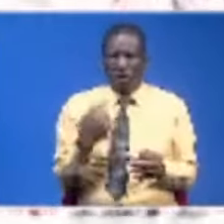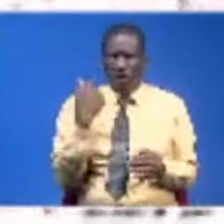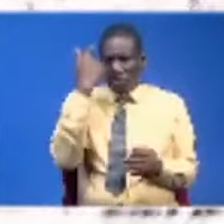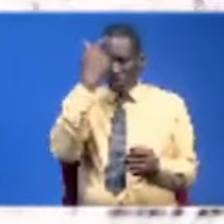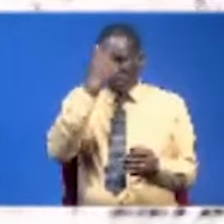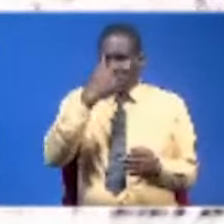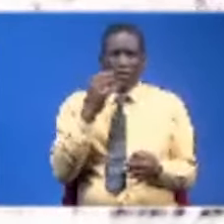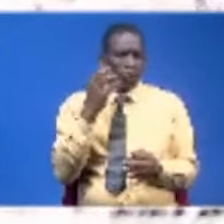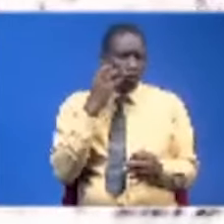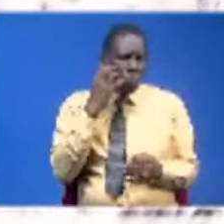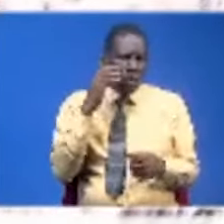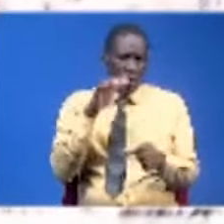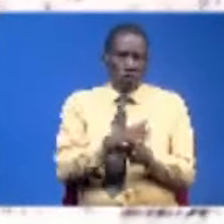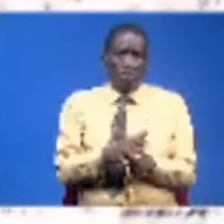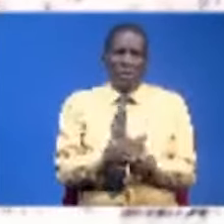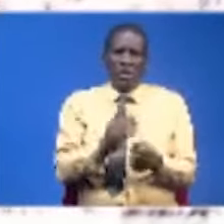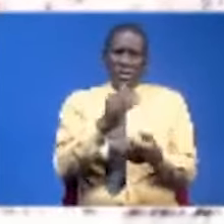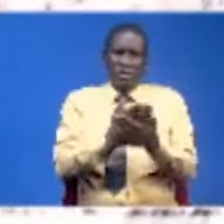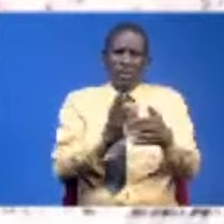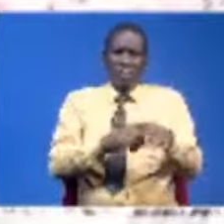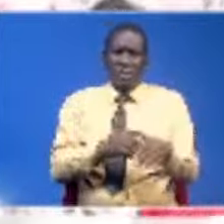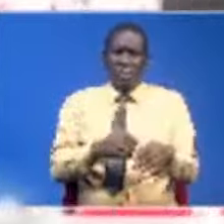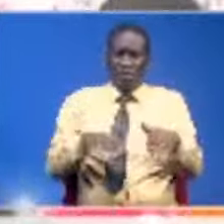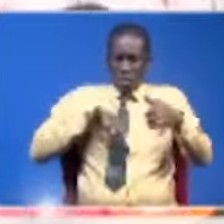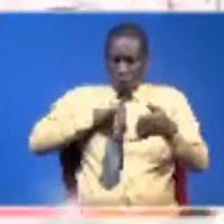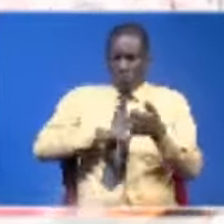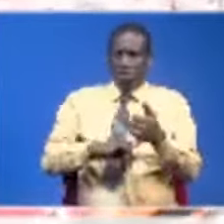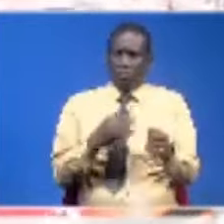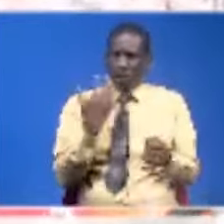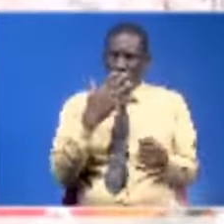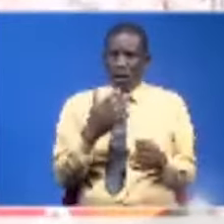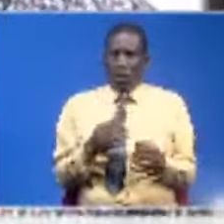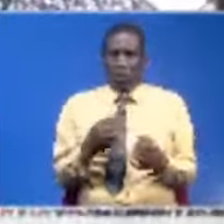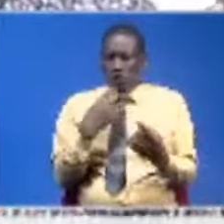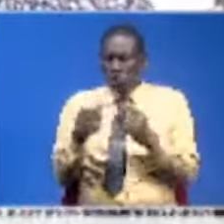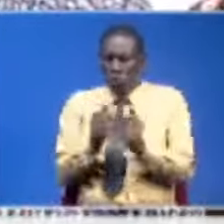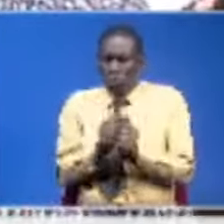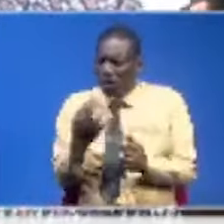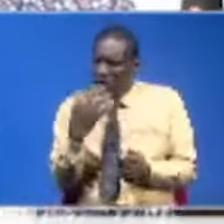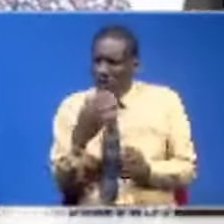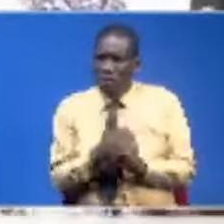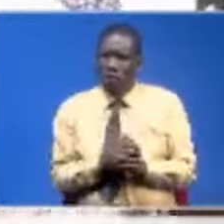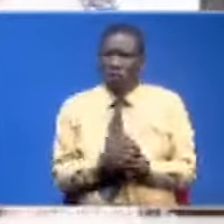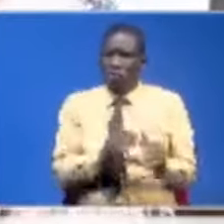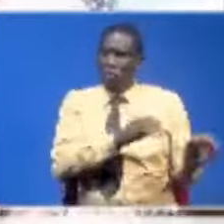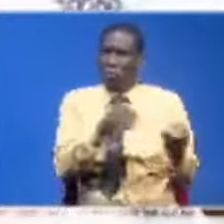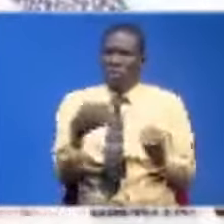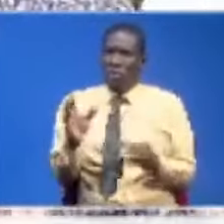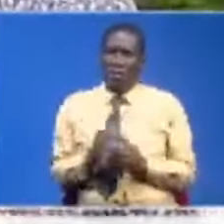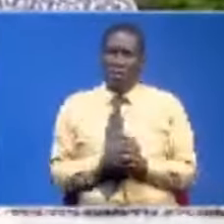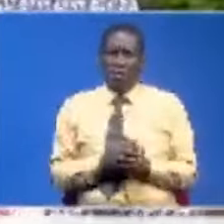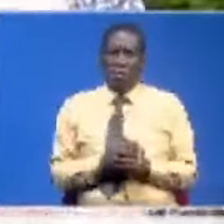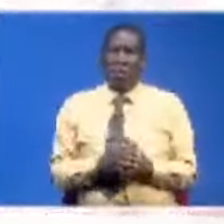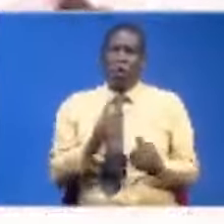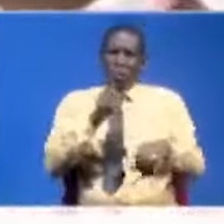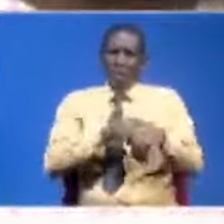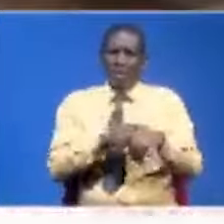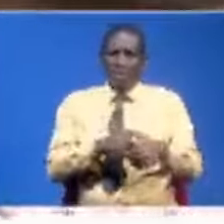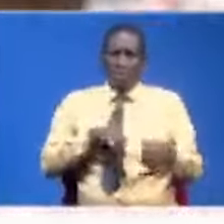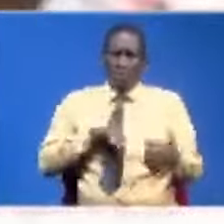na huzuni. Mara kwa mara Dorcas akaonekana kumnongonezea Gachagua waondoke pale. Wakati mmoja mkewe